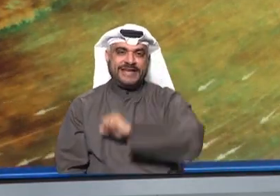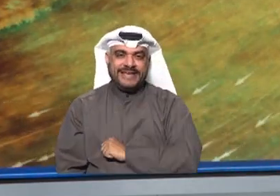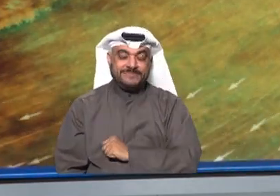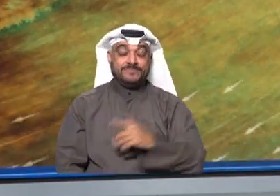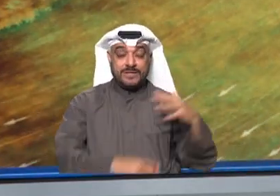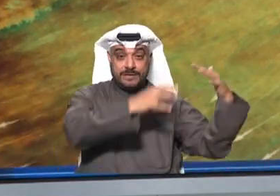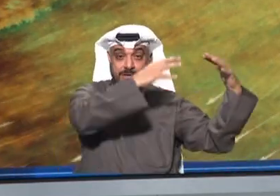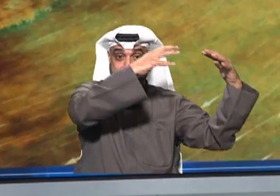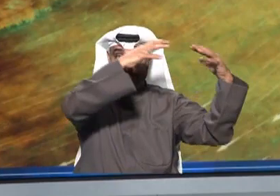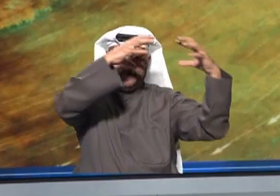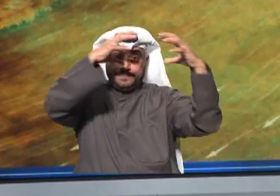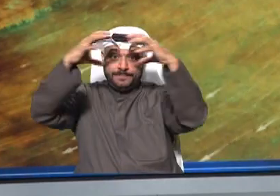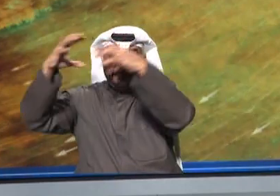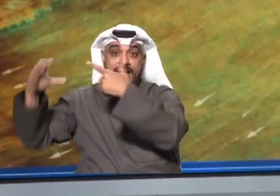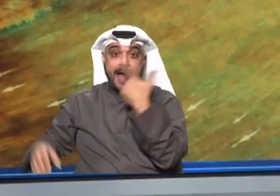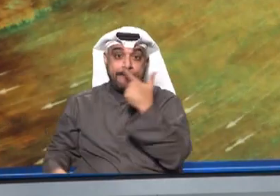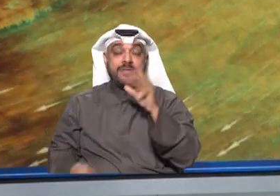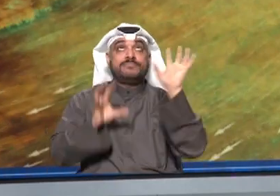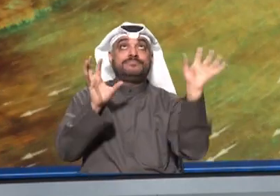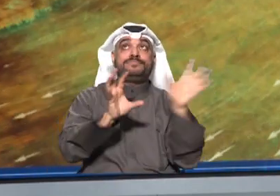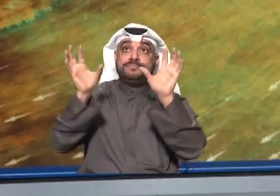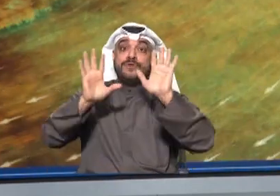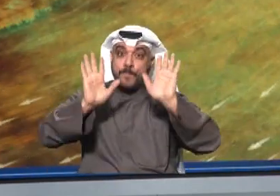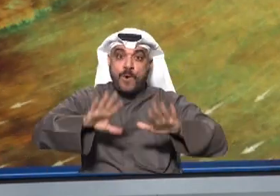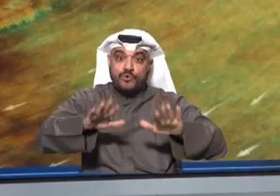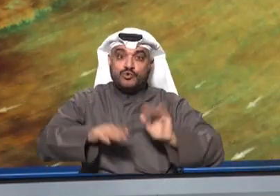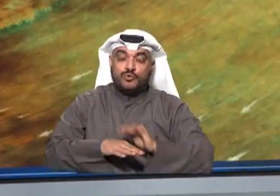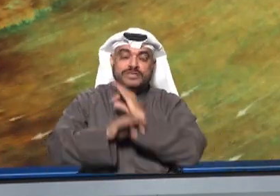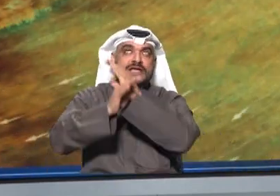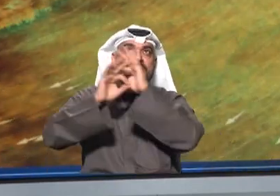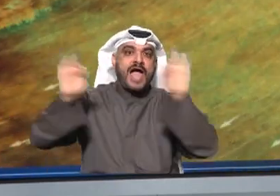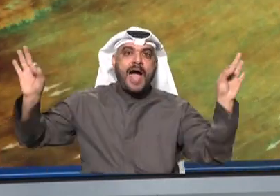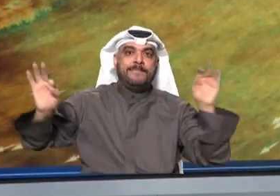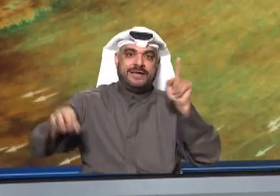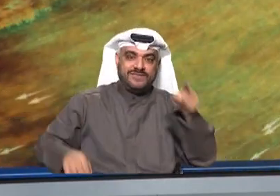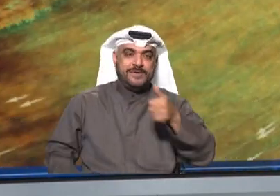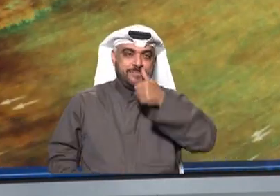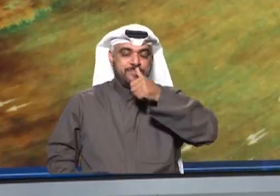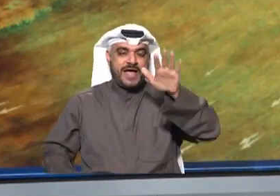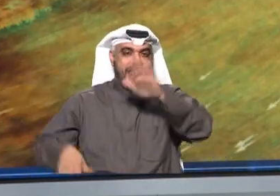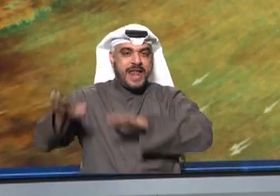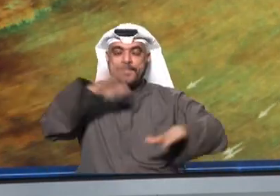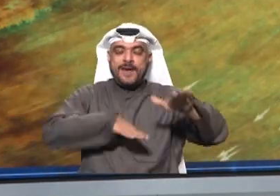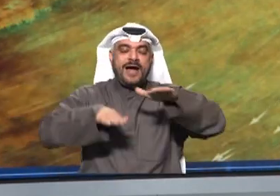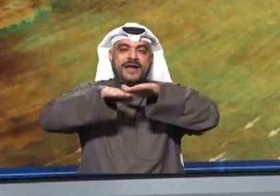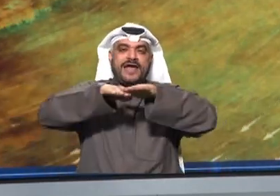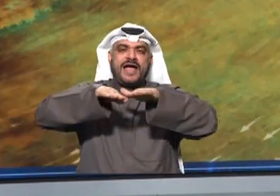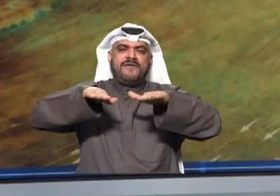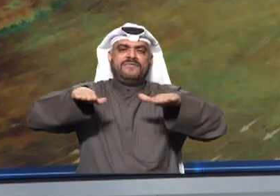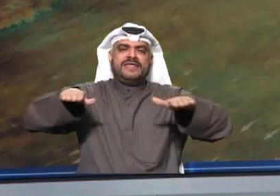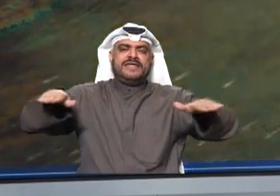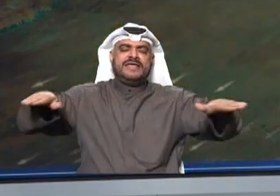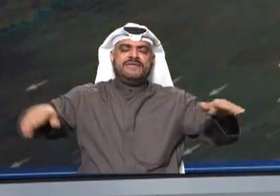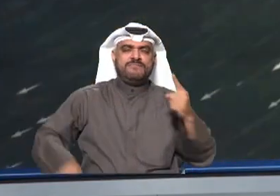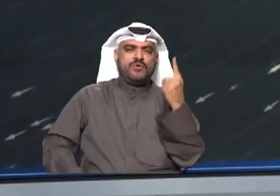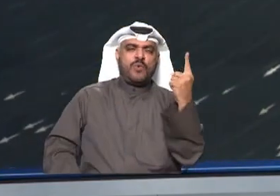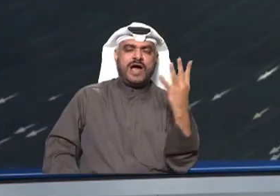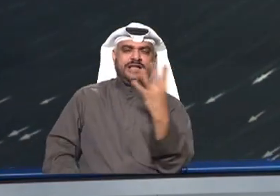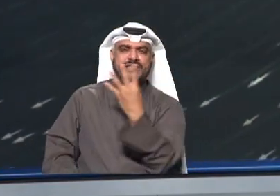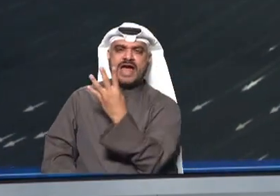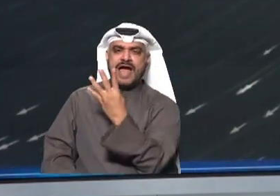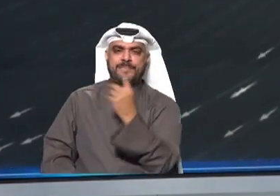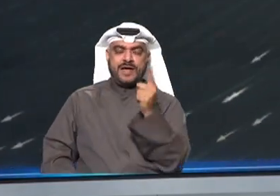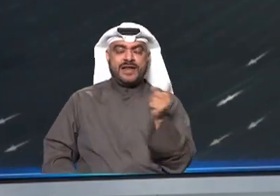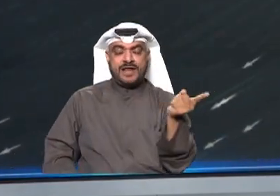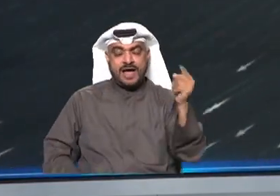راح يستمر وأيضا فرص لأمطار خفيفة متفرقة على بعض المناطق، والبحر خفيف إلى معتدل الموج من 1 إلى 4 قدم حتى